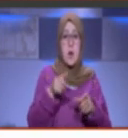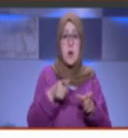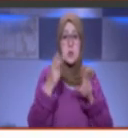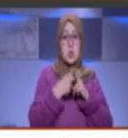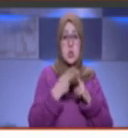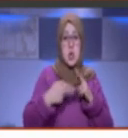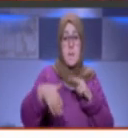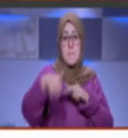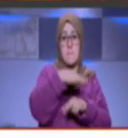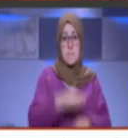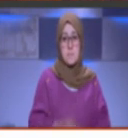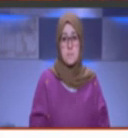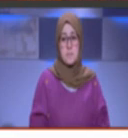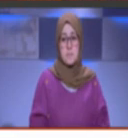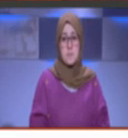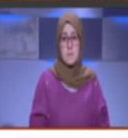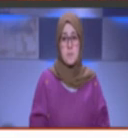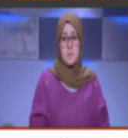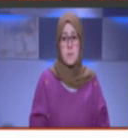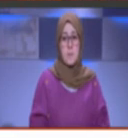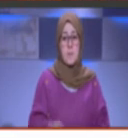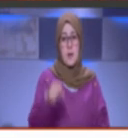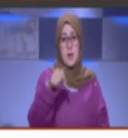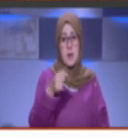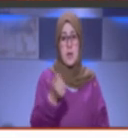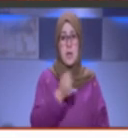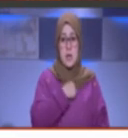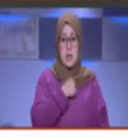السيطرة. لدينا يعني